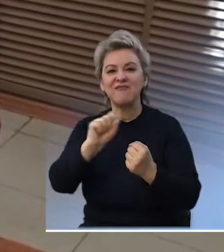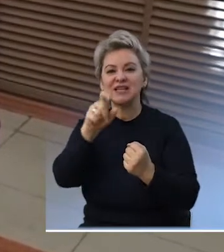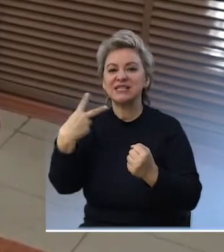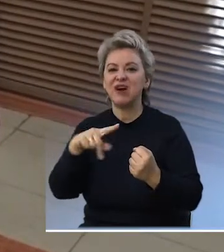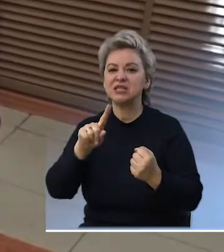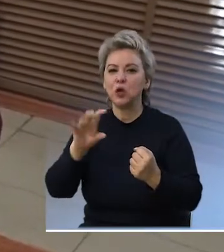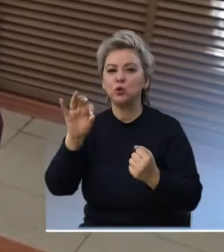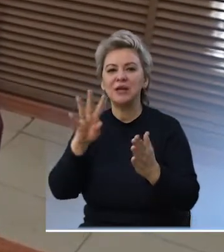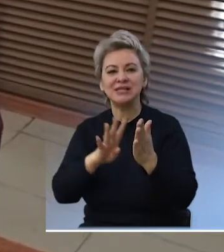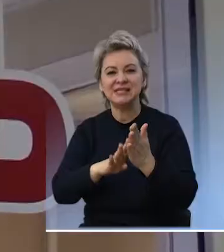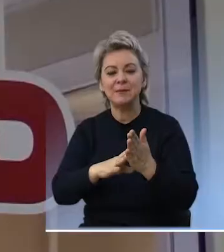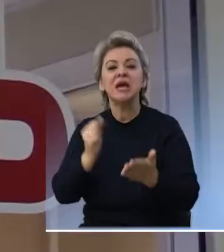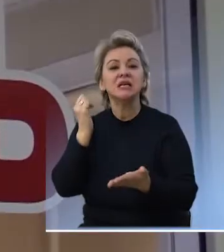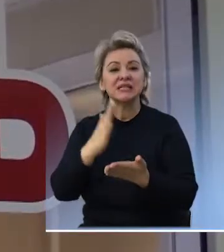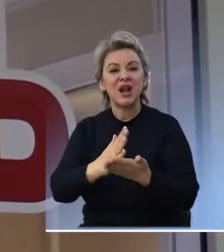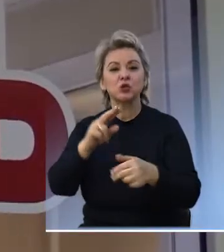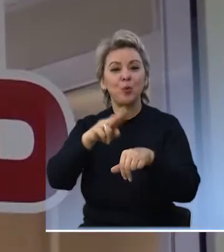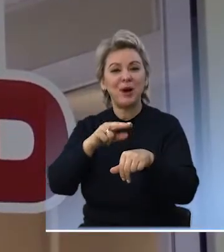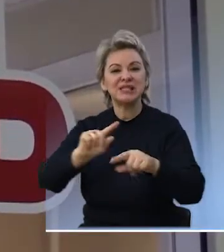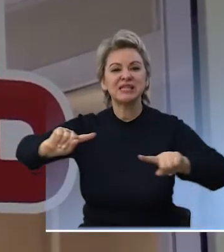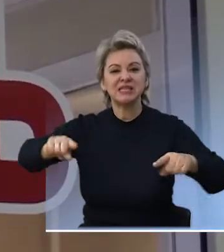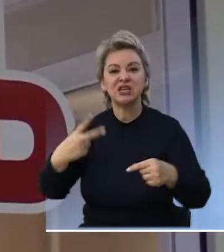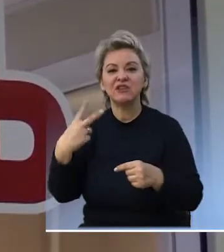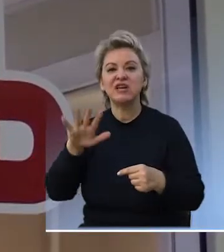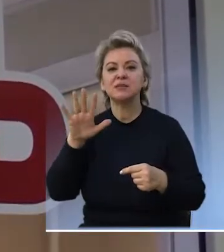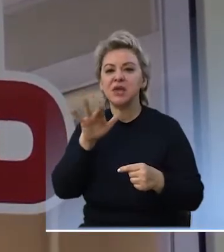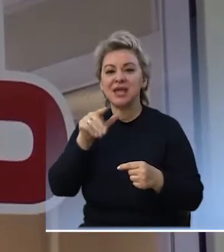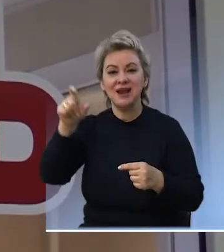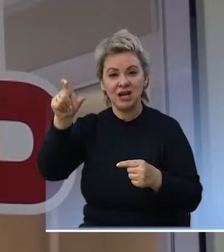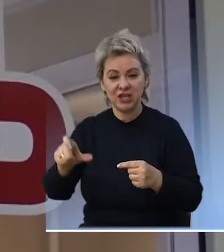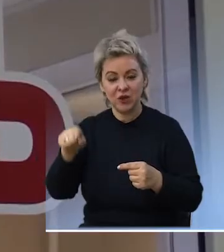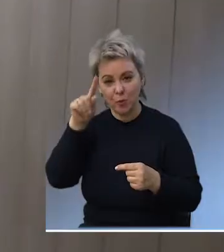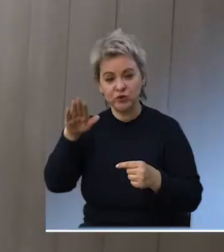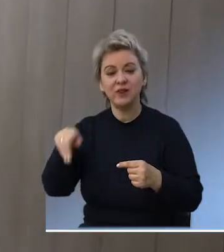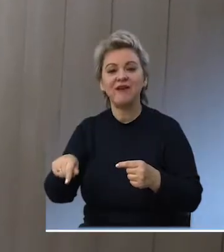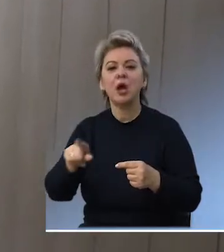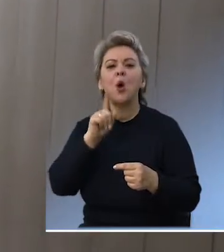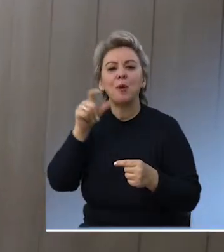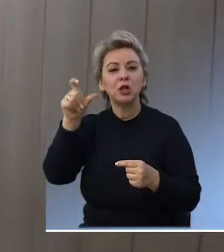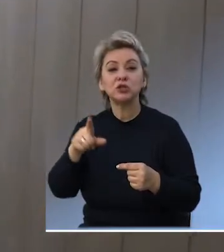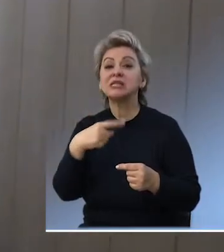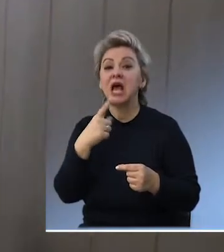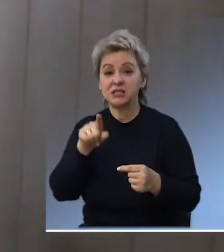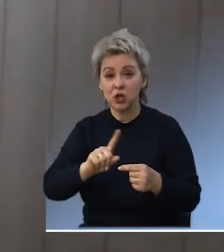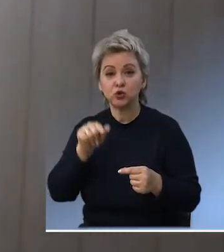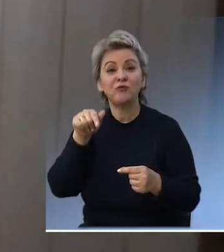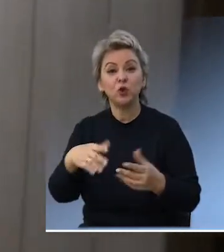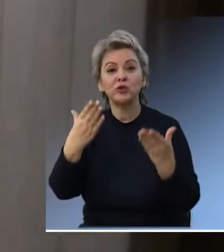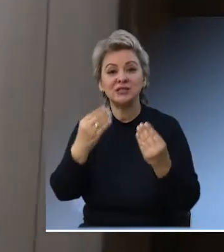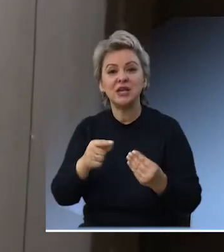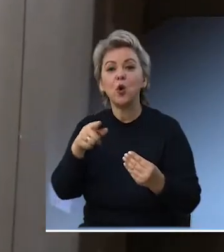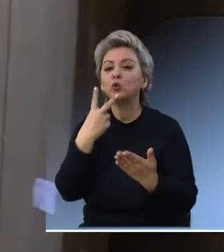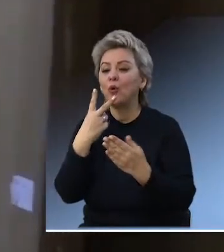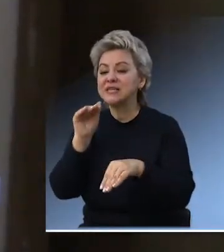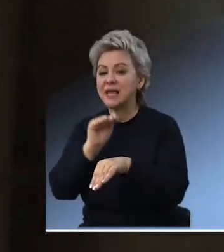автомобиля ВАЗ-2109. По горячим следам полицейские задержали 25-летнего подозреваемого. Молодой человек признался, что в